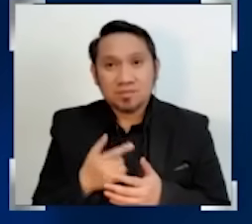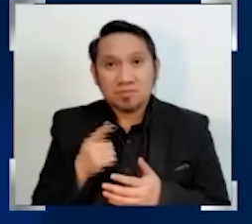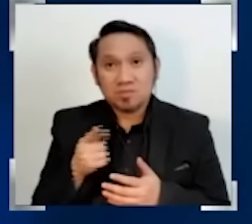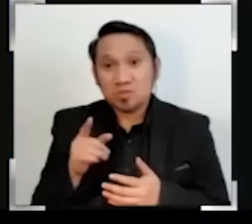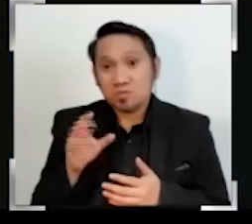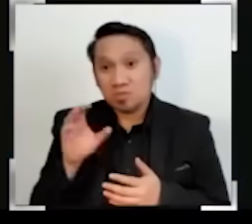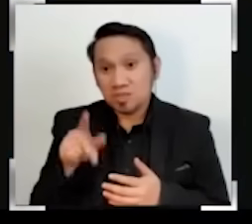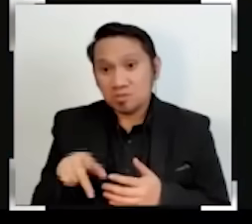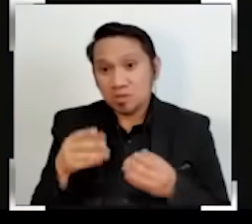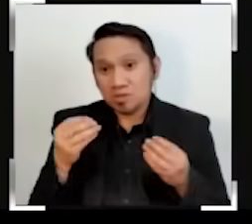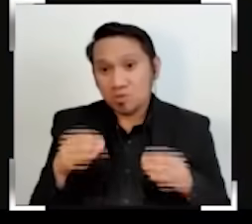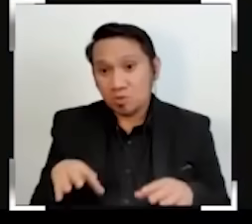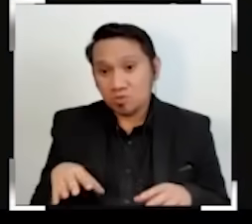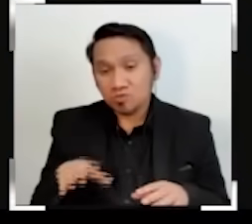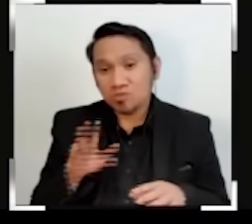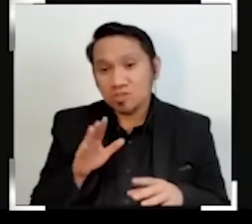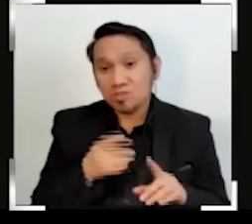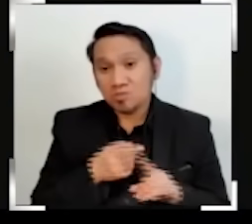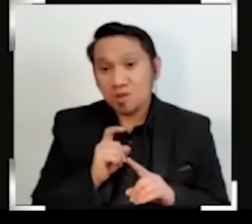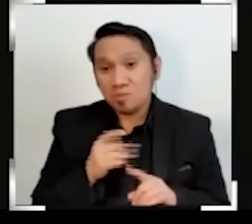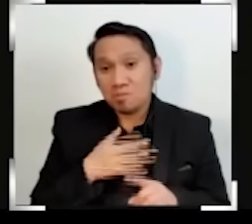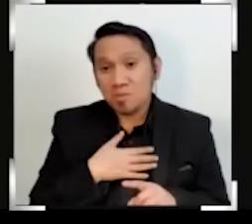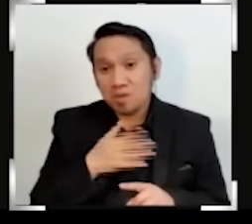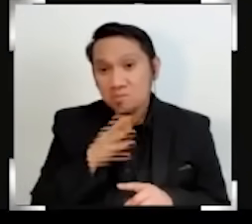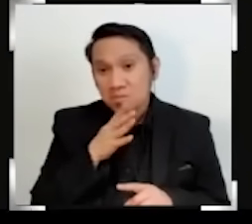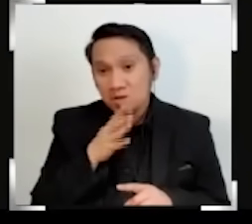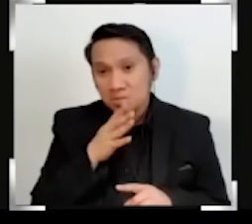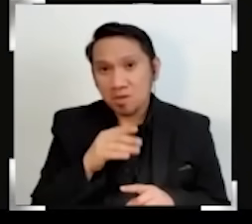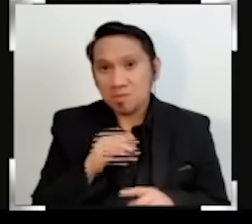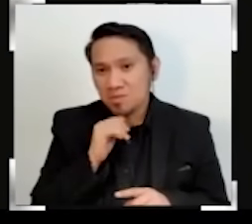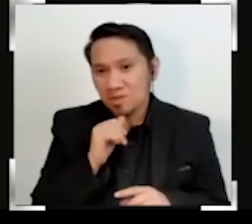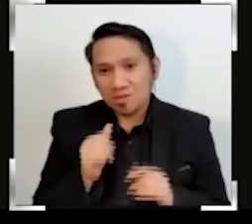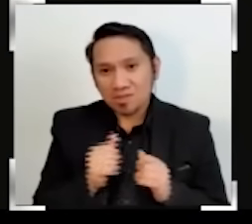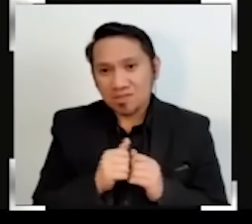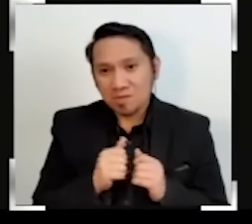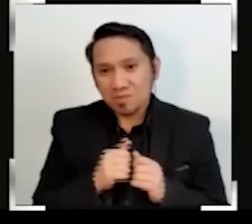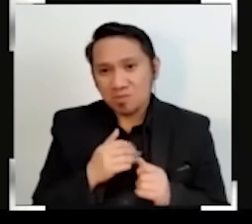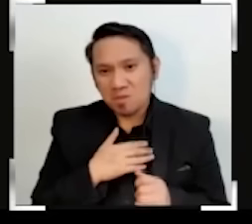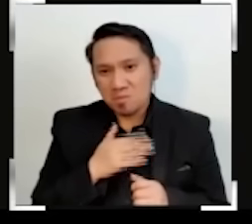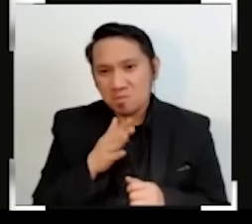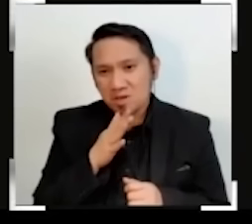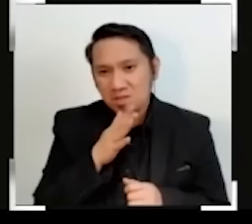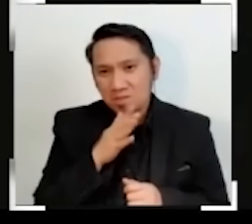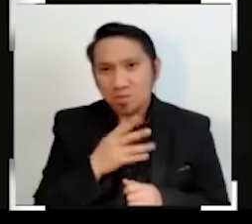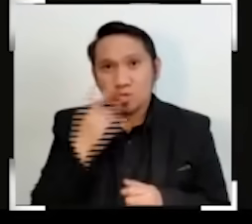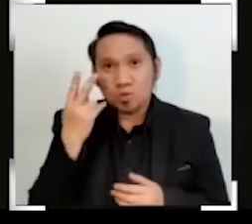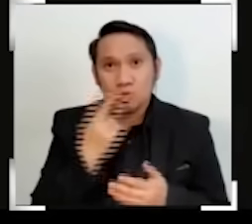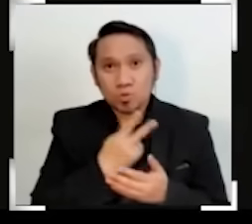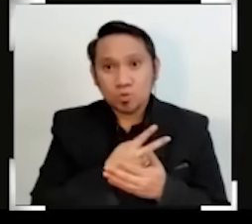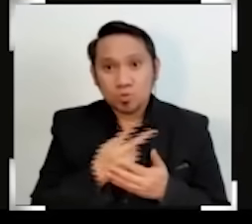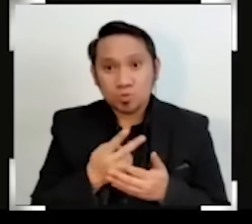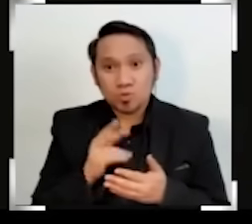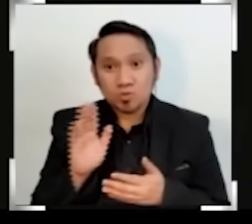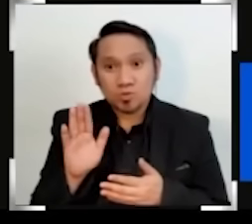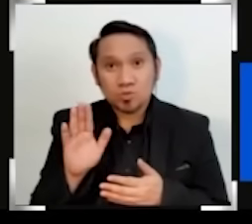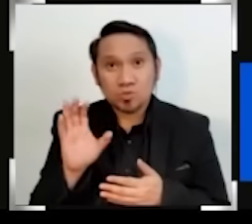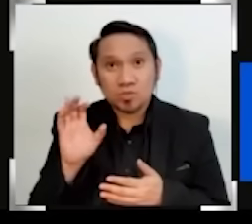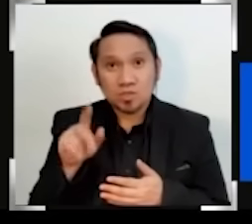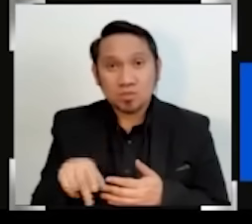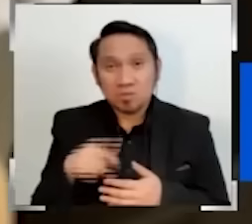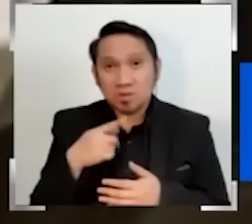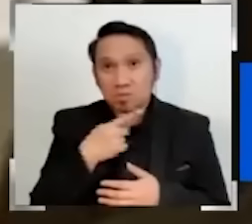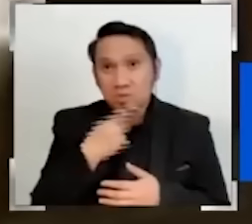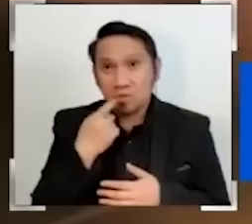po sa nanay ko. And matagal ko na nga po hindi nakasama yung nanay ko. Halos 2 weeks pa lang po sa kanya yung phone. Ang swerte po kasi po sila Roach po